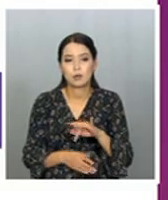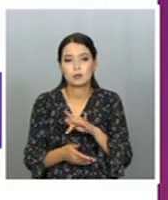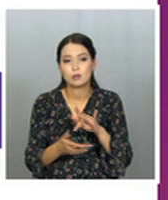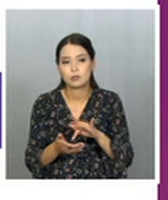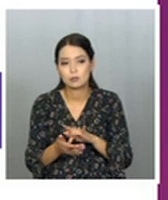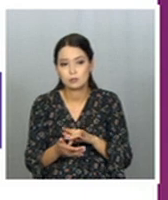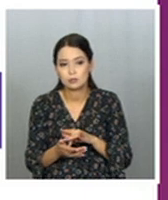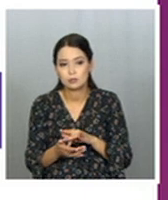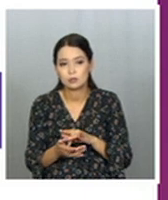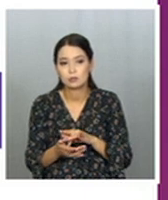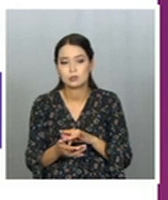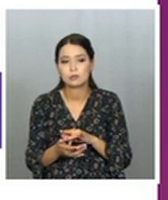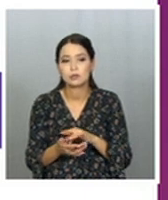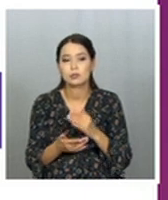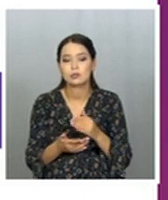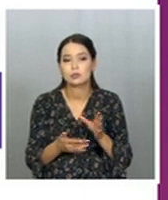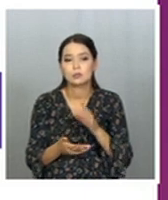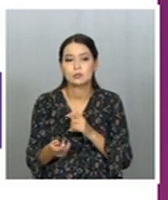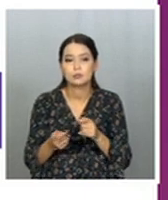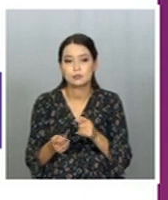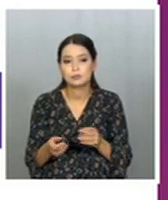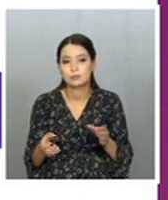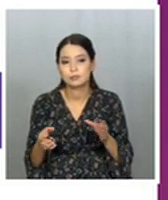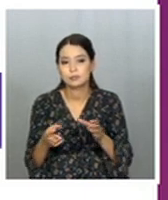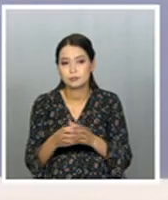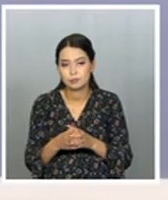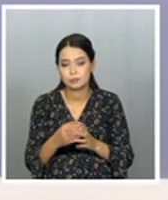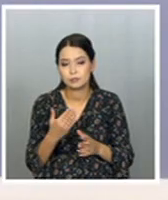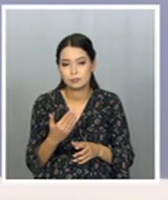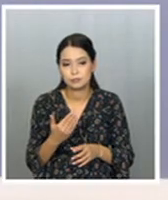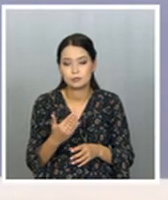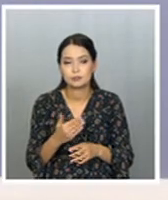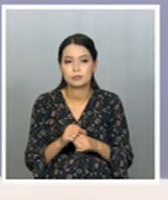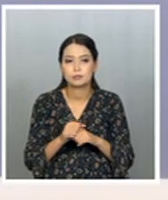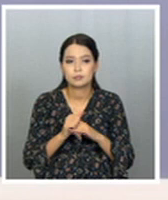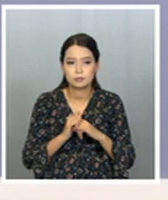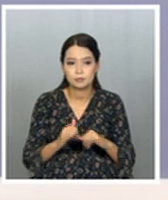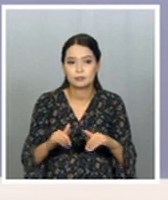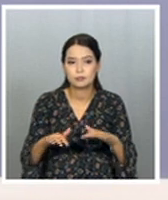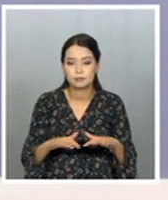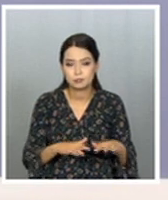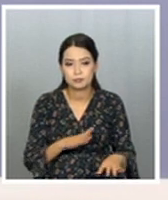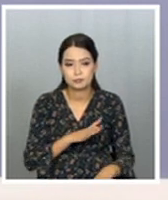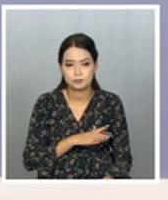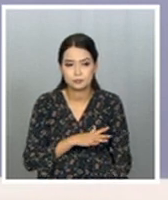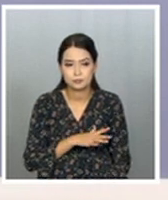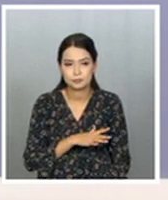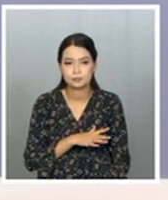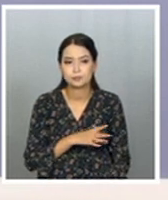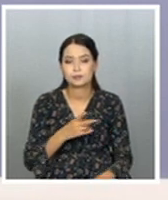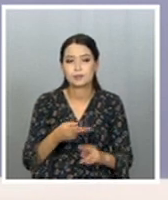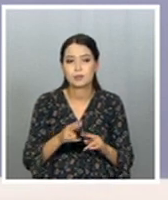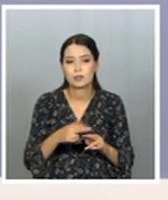және Бішкек уезінің Шу, Георгиев, Қаранөкіш жерлері де қарады. Осы